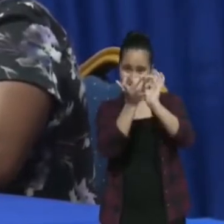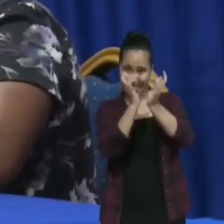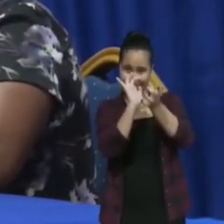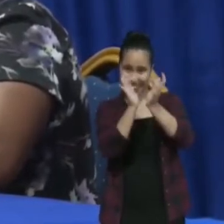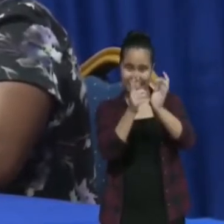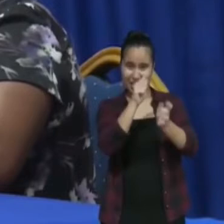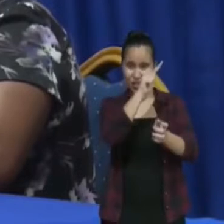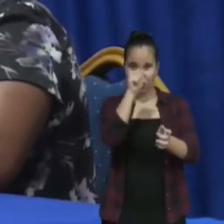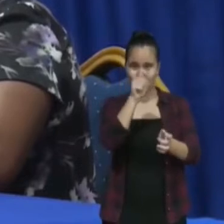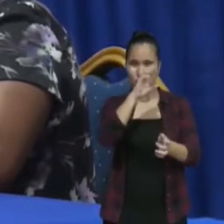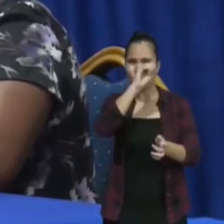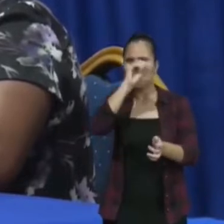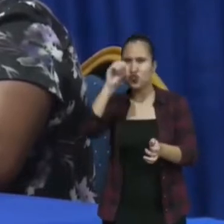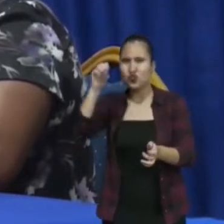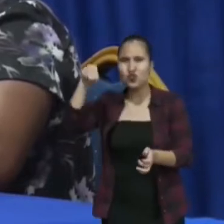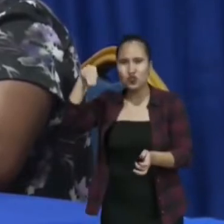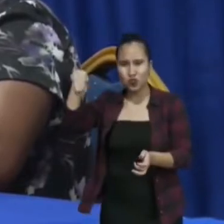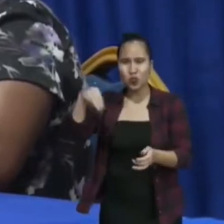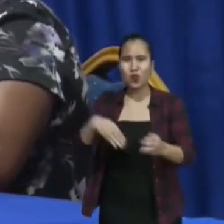straat.